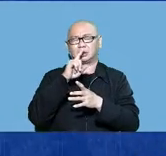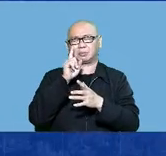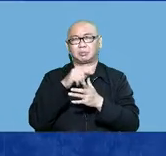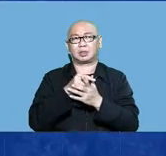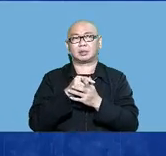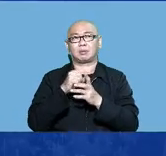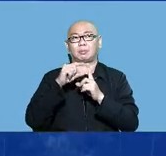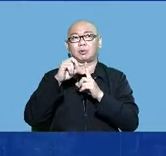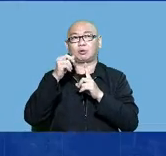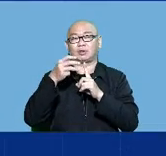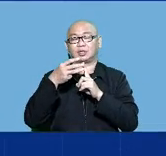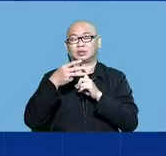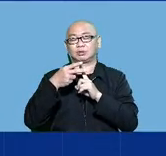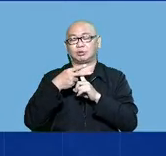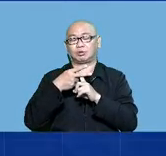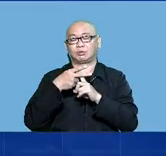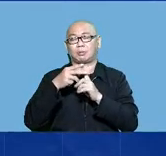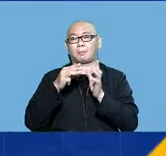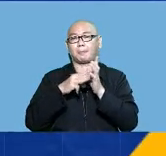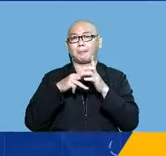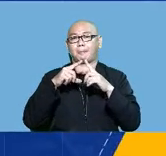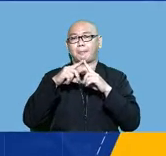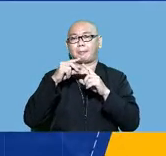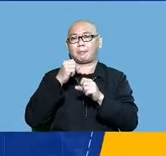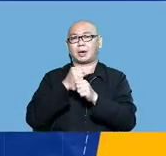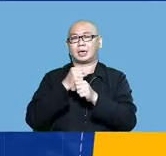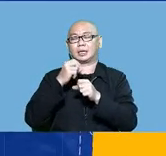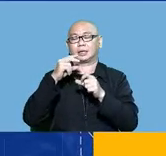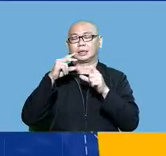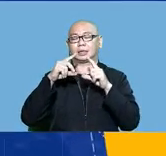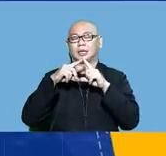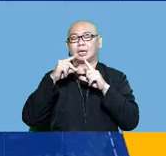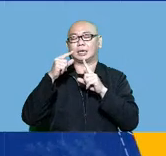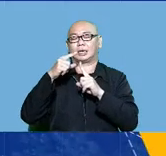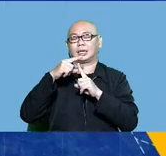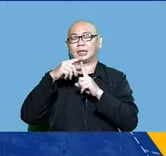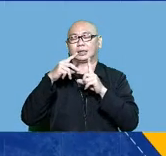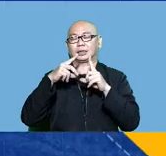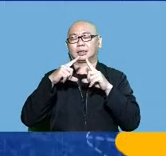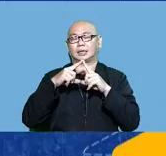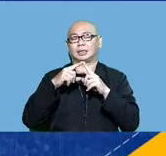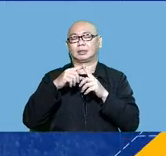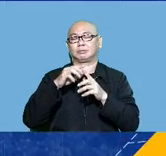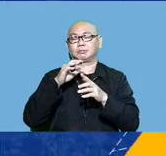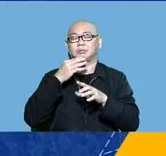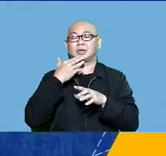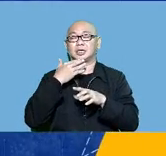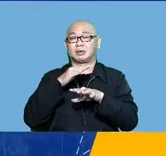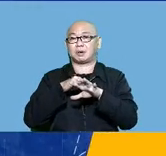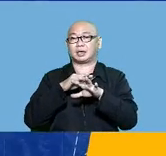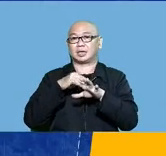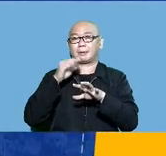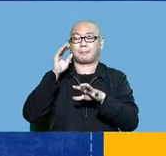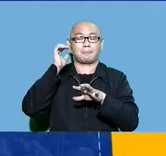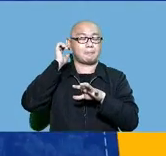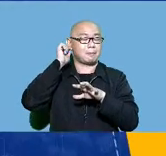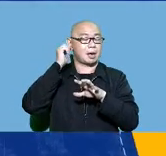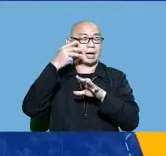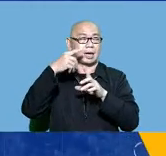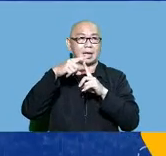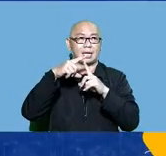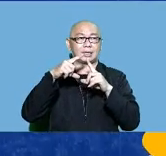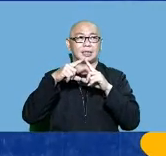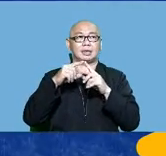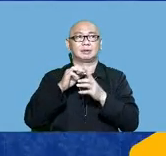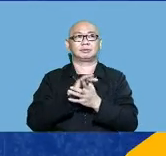Profesor Margareta Rayoningsih yang biasa dipanggil Mbak Eta, juga seorang akademisi yang